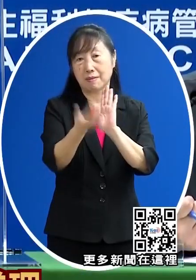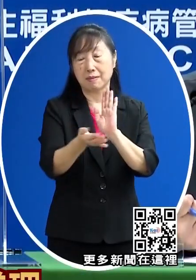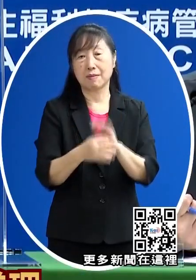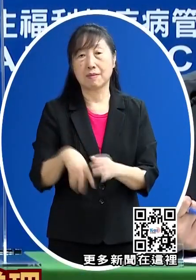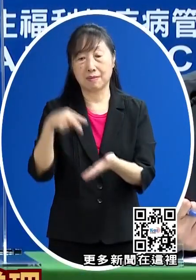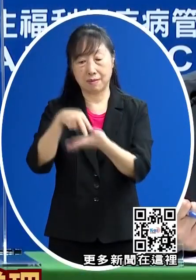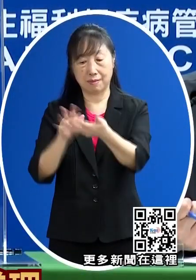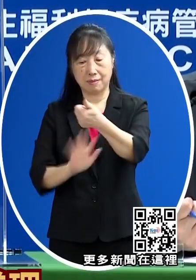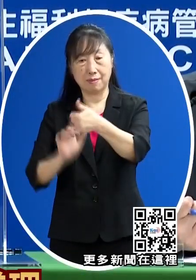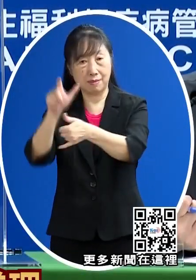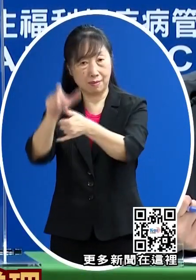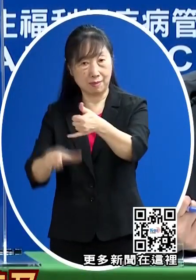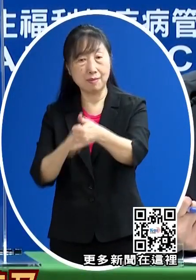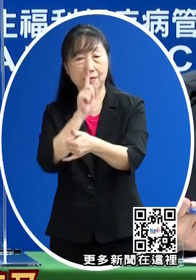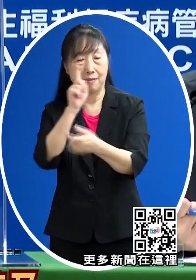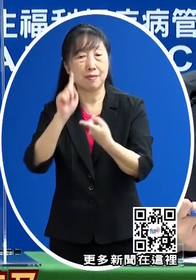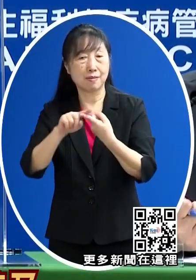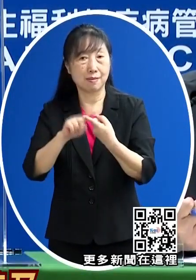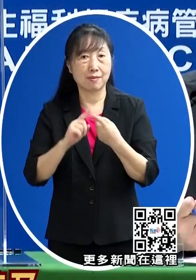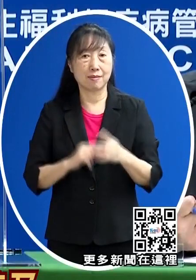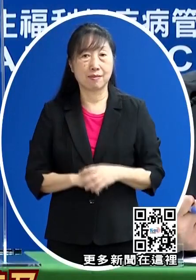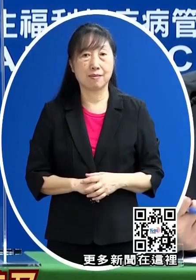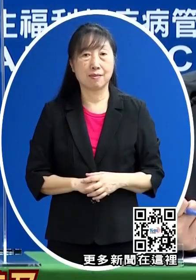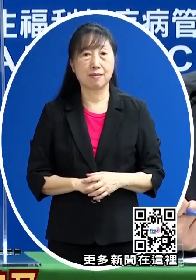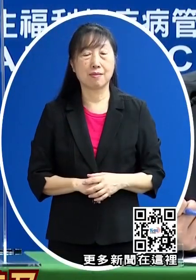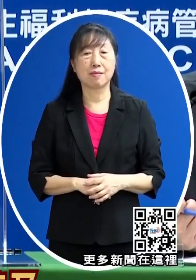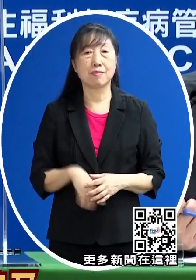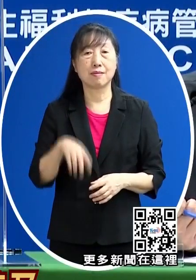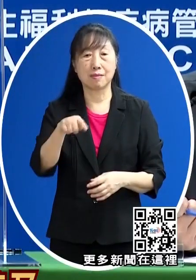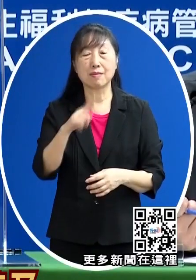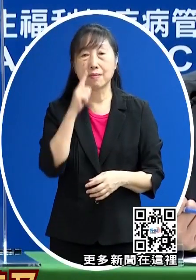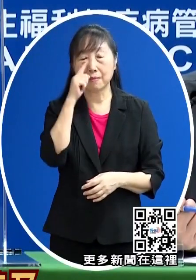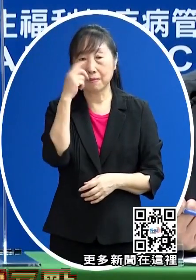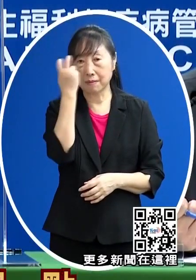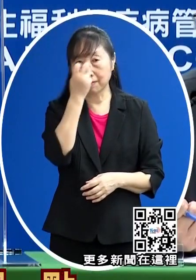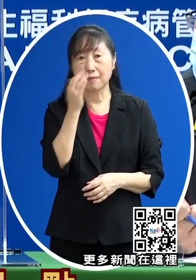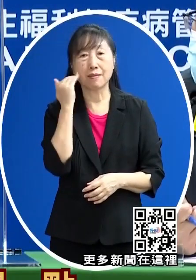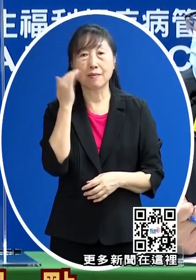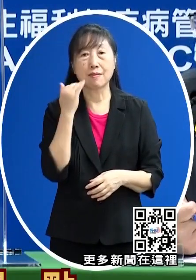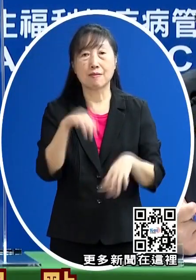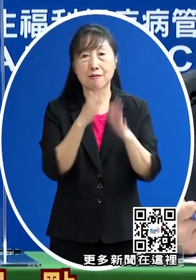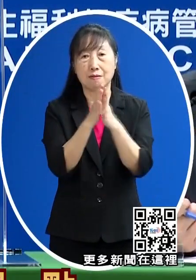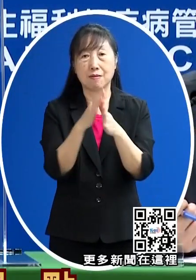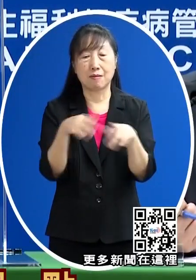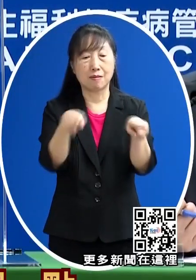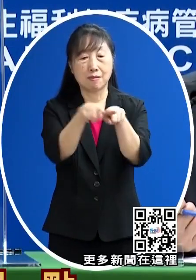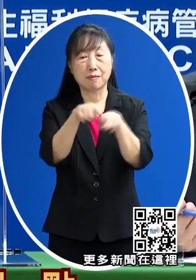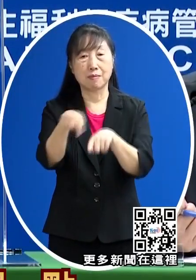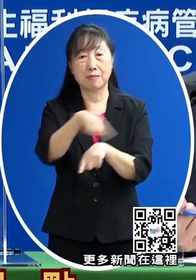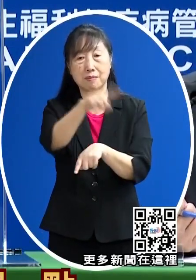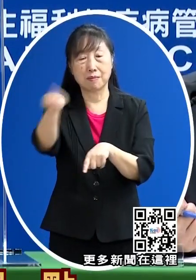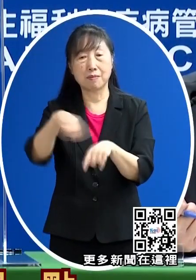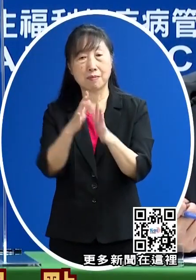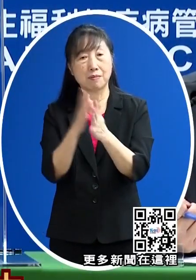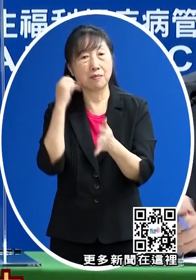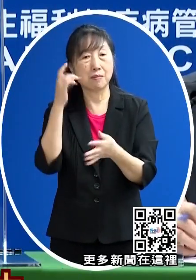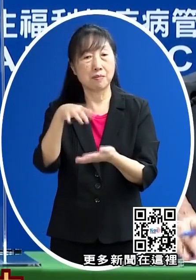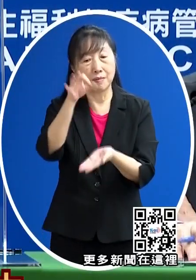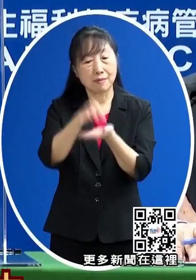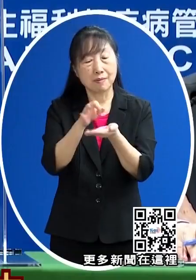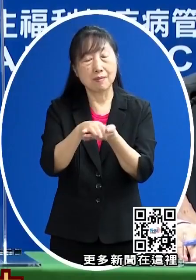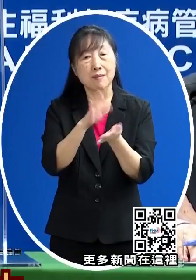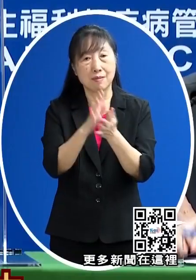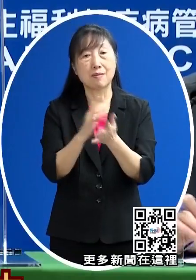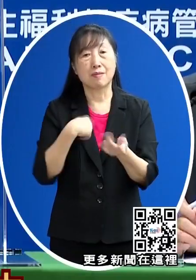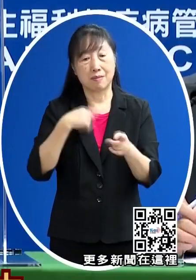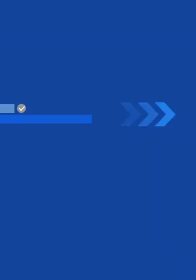委讲的也是有道理哈。啊，这快筛要让它能够普及，好，那价格也应该更亲民一点。那这我们也